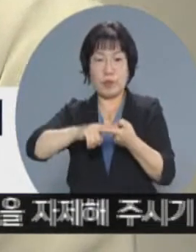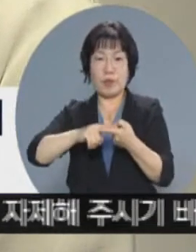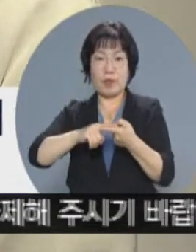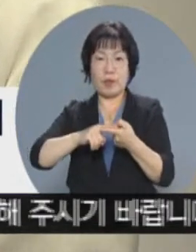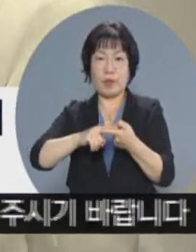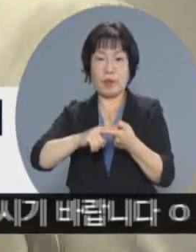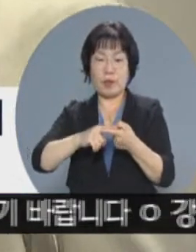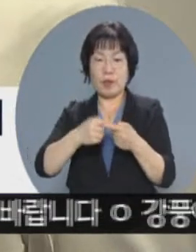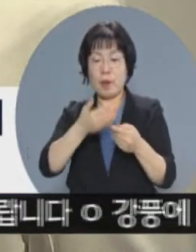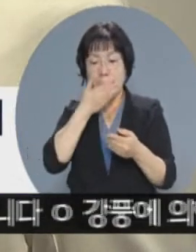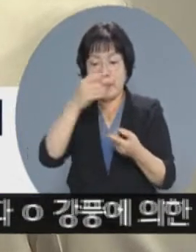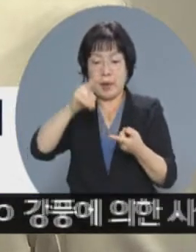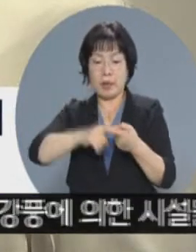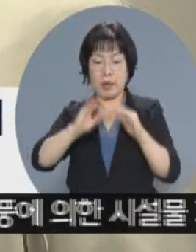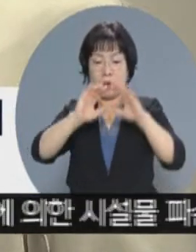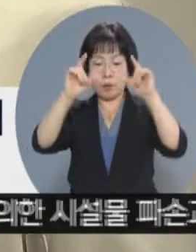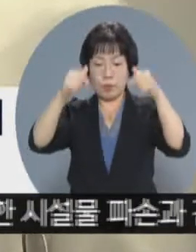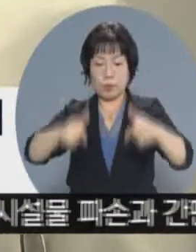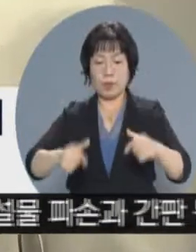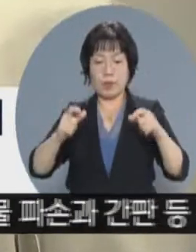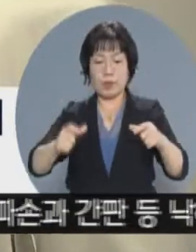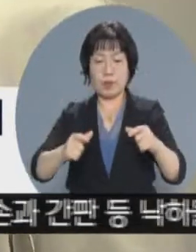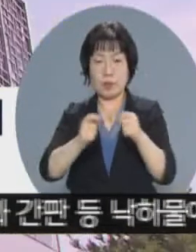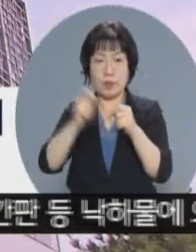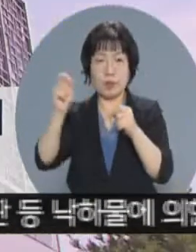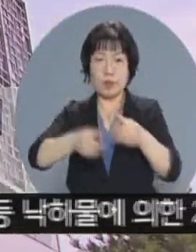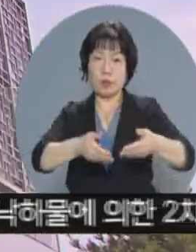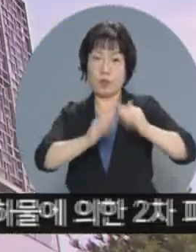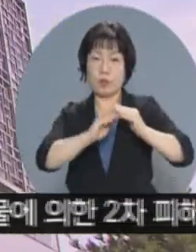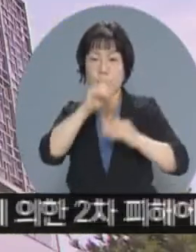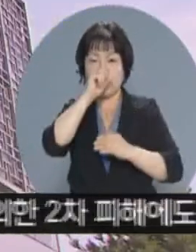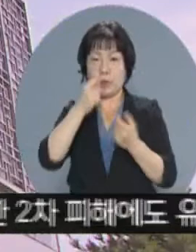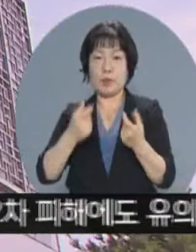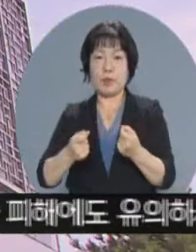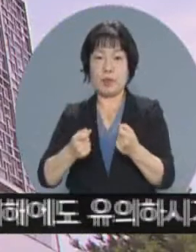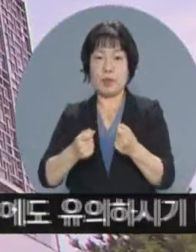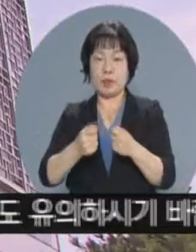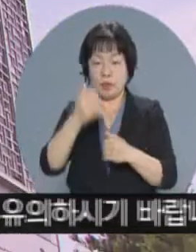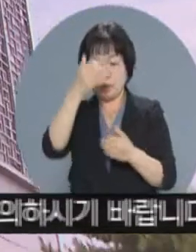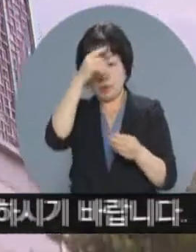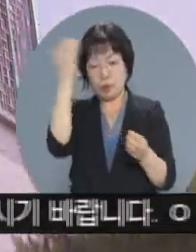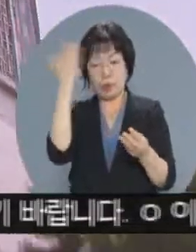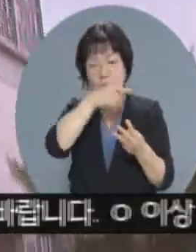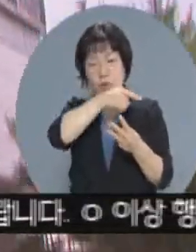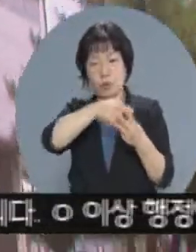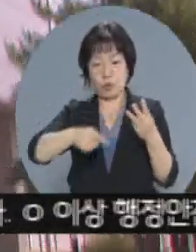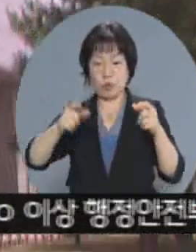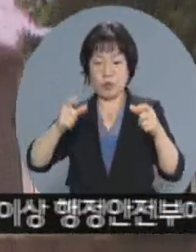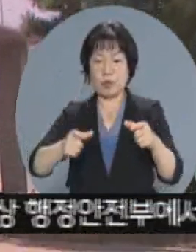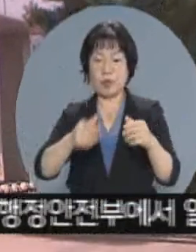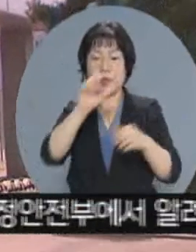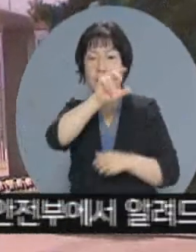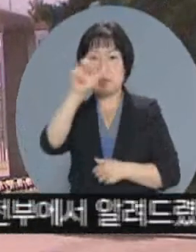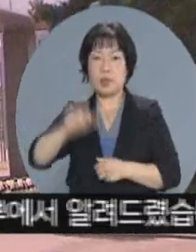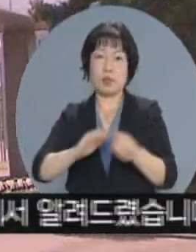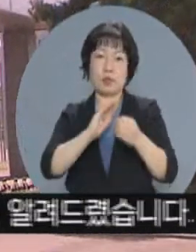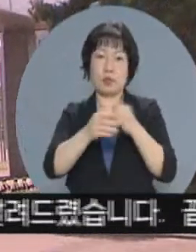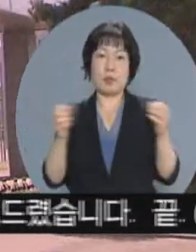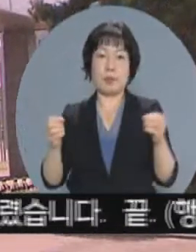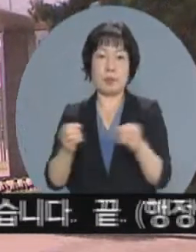얘기를 많이 해서 영원한 동시 분관 유치가 되면 되지 않... 현재 청주에 있는 분관 이외에 진주와 대구, 창원